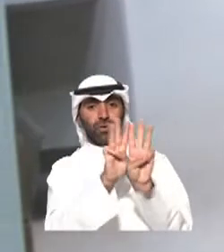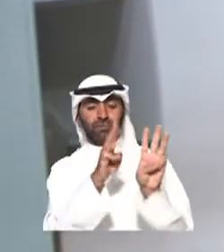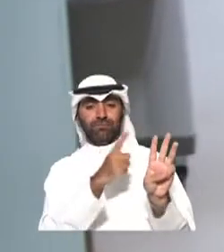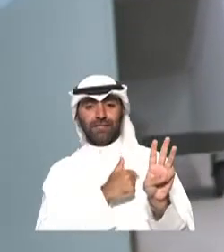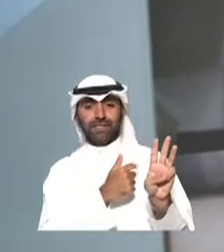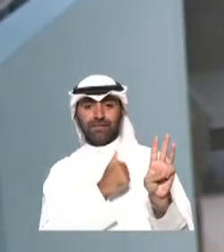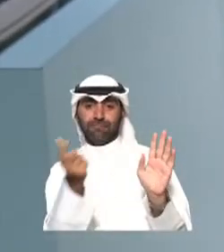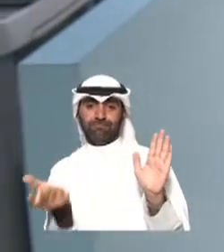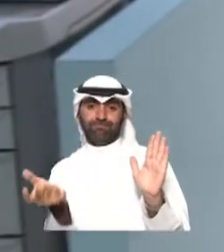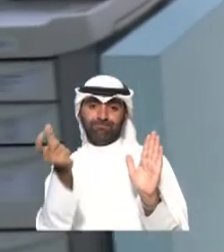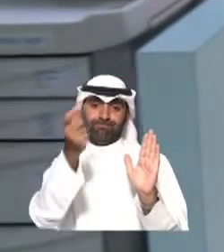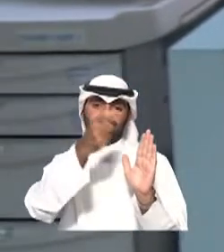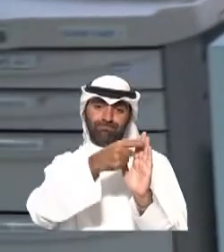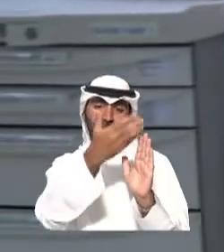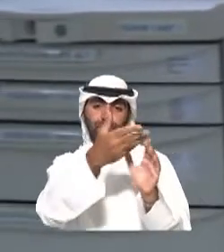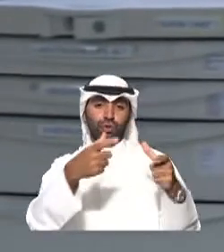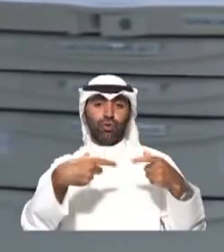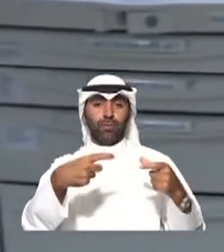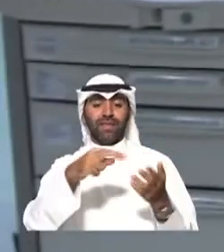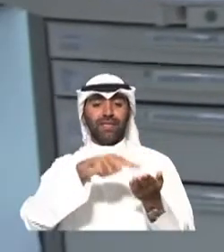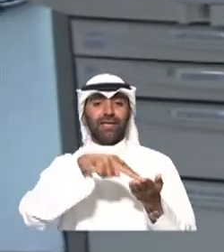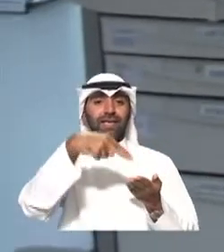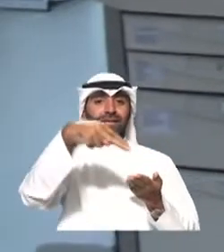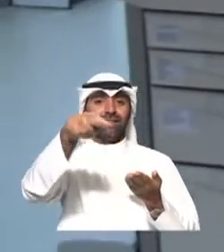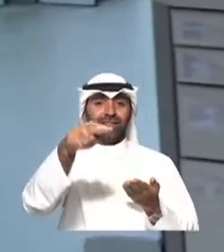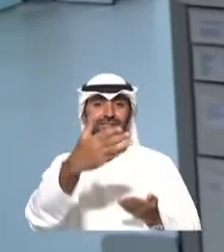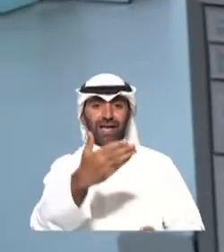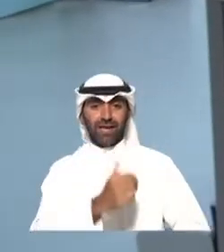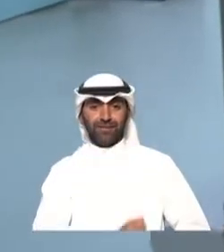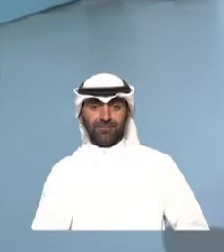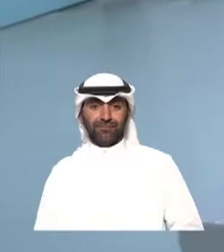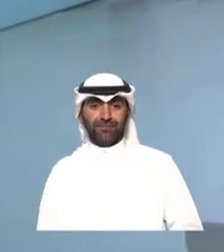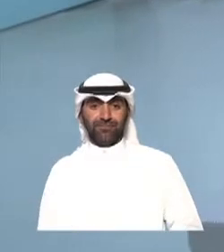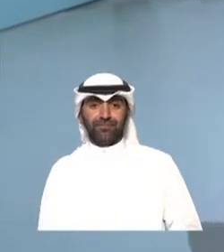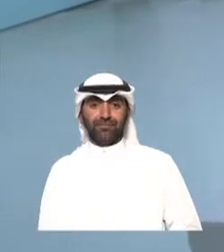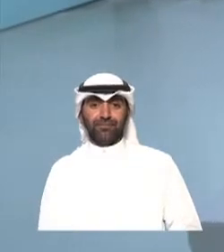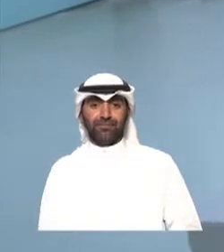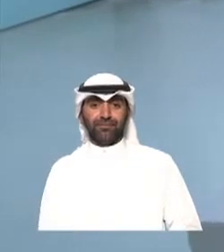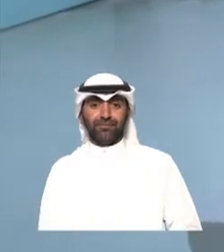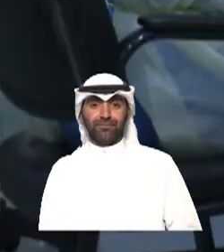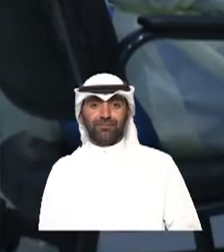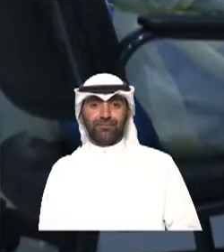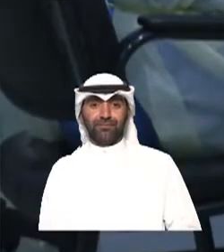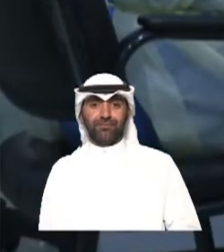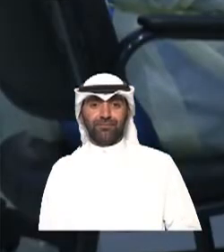عبر الموقع الإلكتروني لوزارة الصحة من خلال المسح على الكود الظاهر على الشاشة.